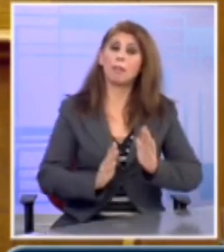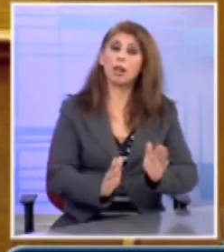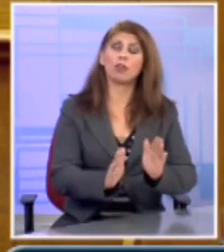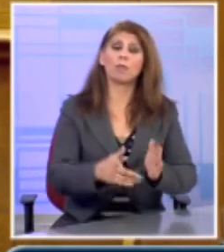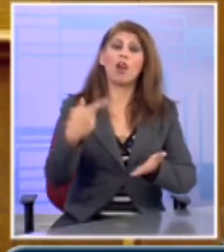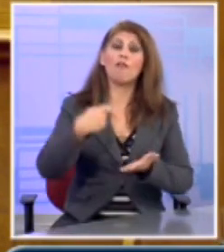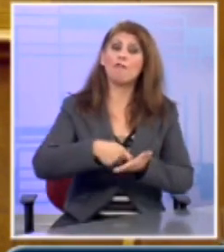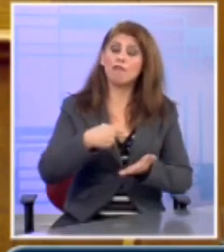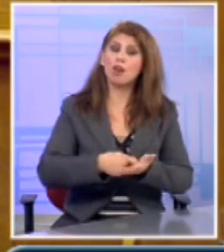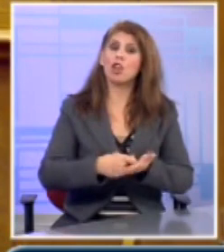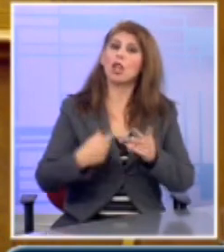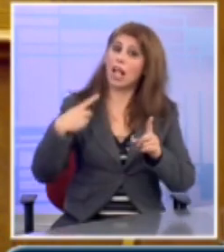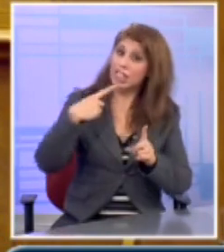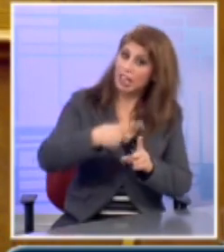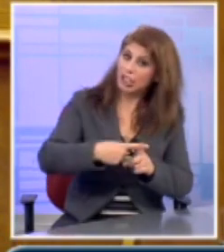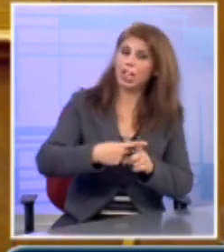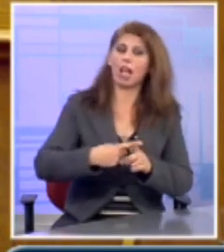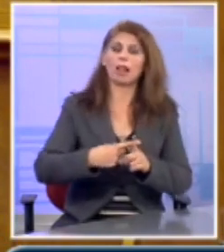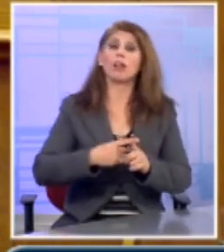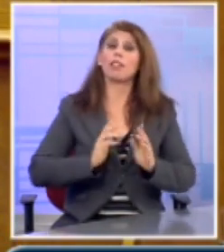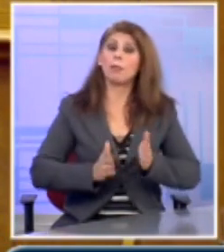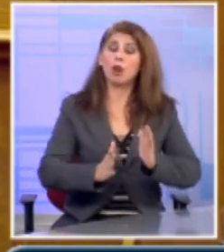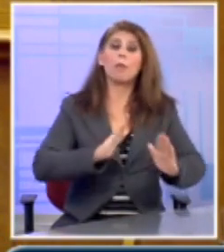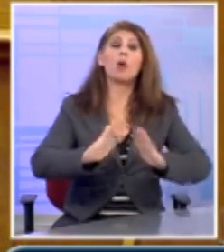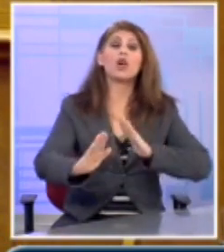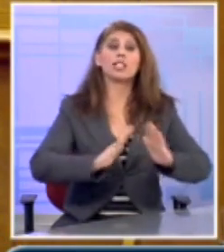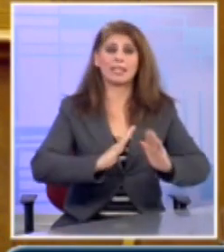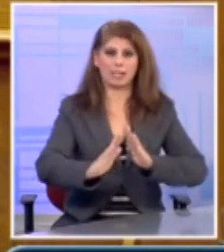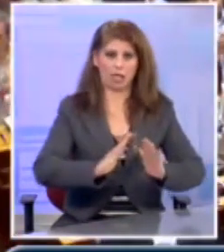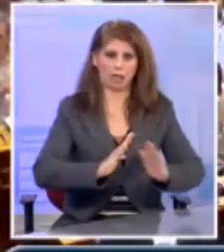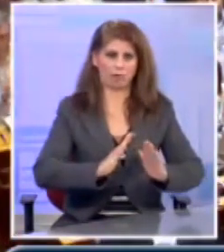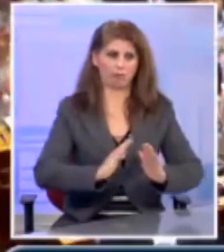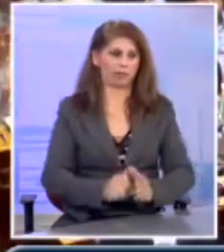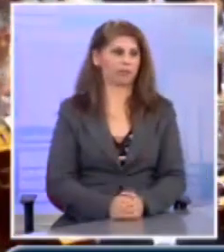σε φορολογικές ευνοήσεις, θα προχωρήσουμε στην προστασία τους.